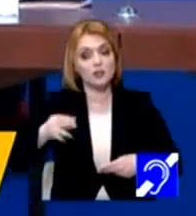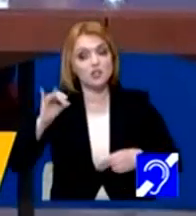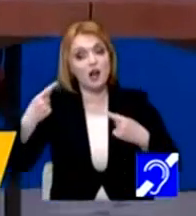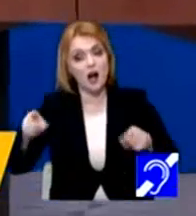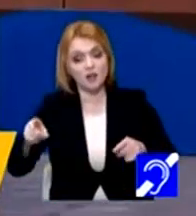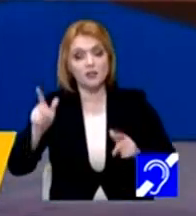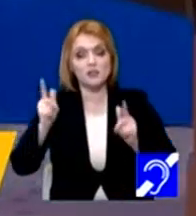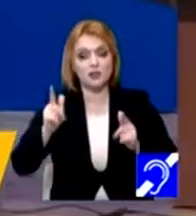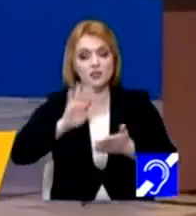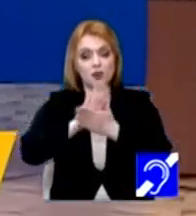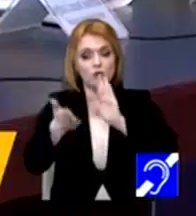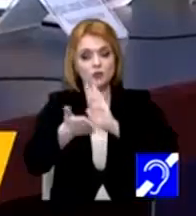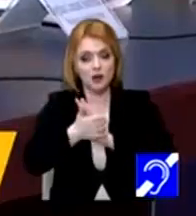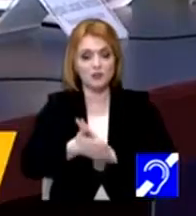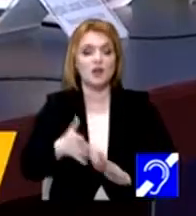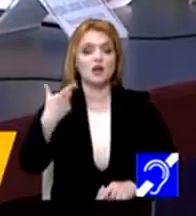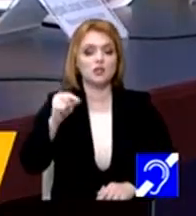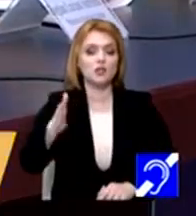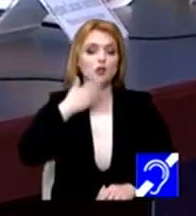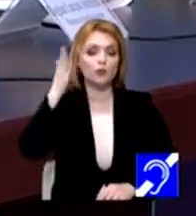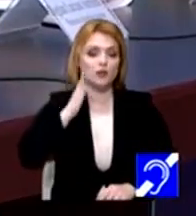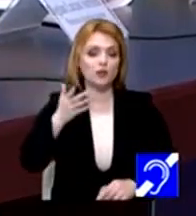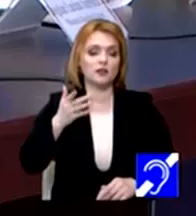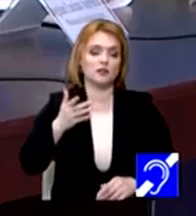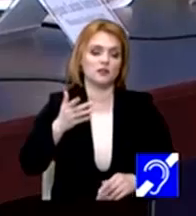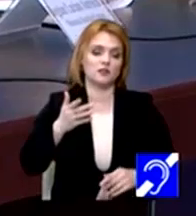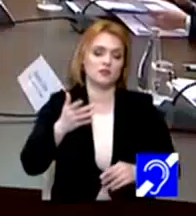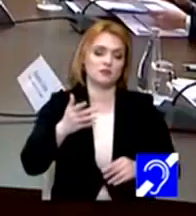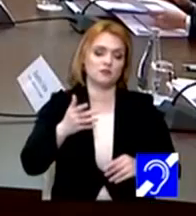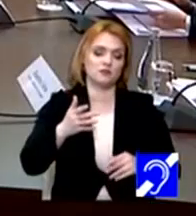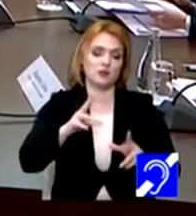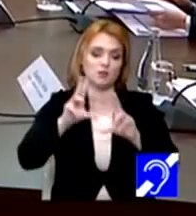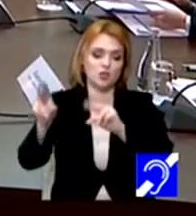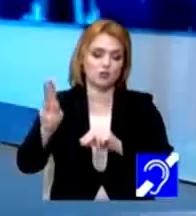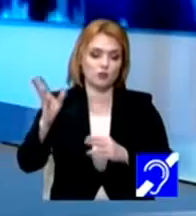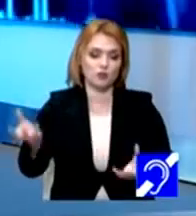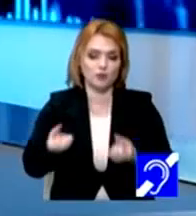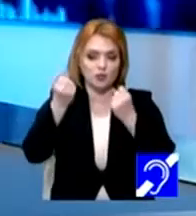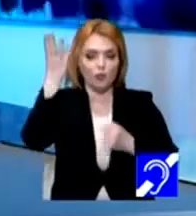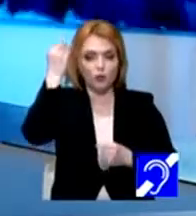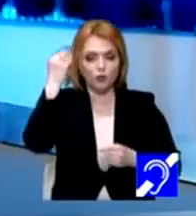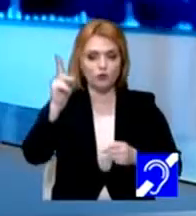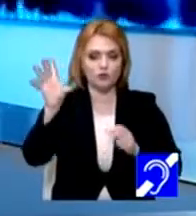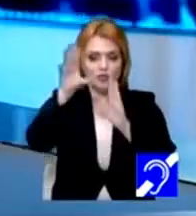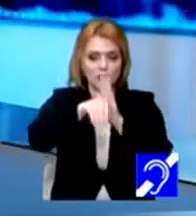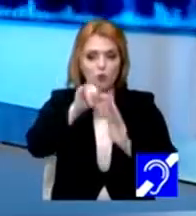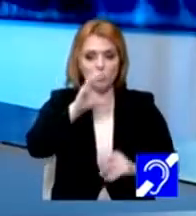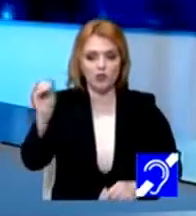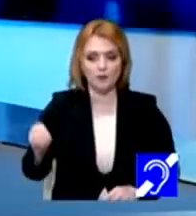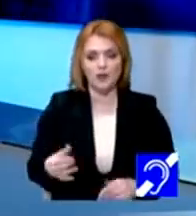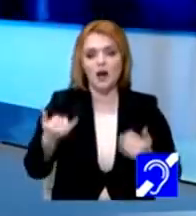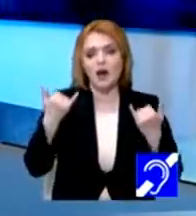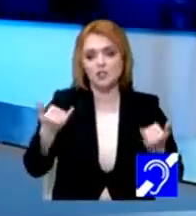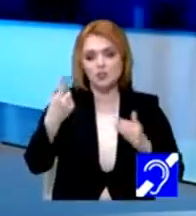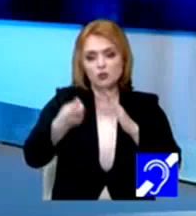s-a angajat să sprijine parcursul european irreversibil al Republicii Moldova. Să vedem în continuare principalele